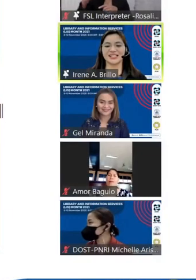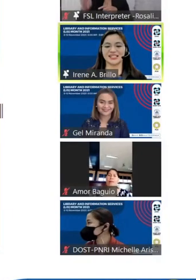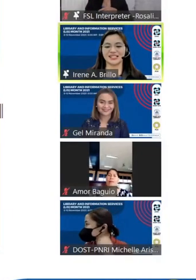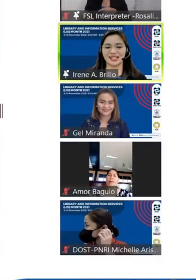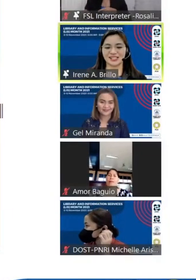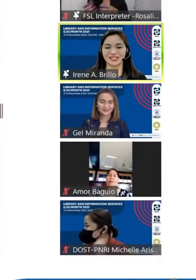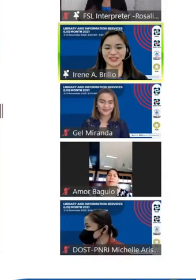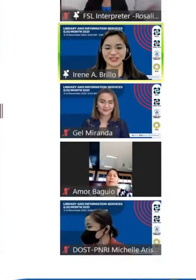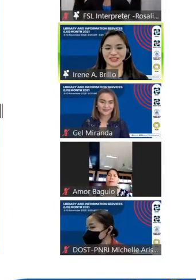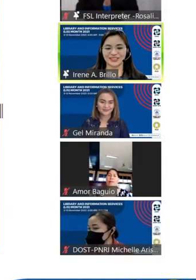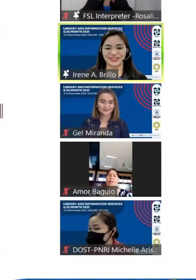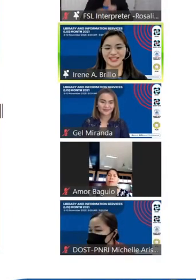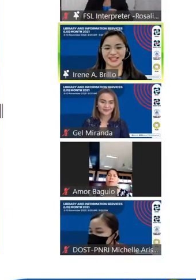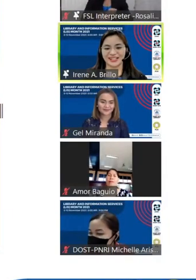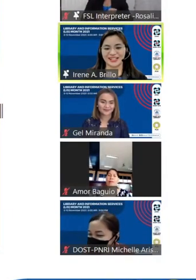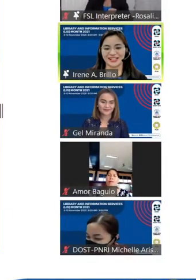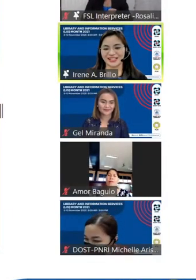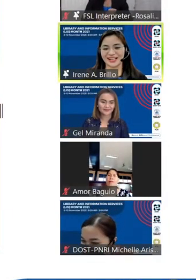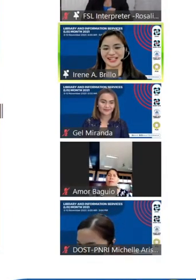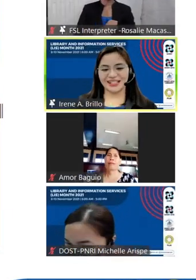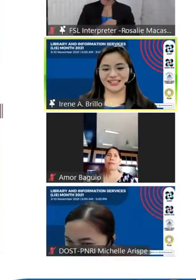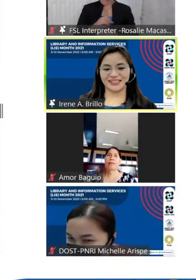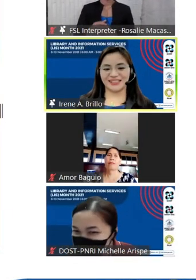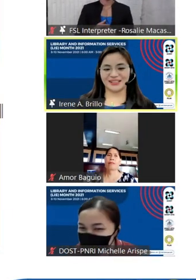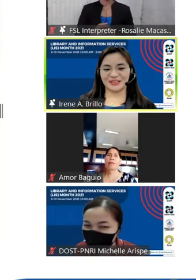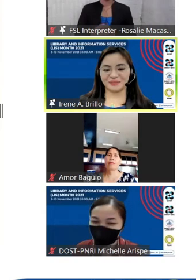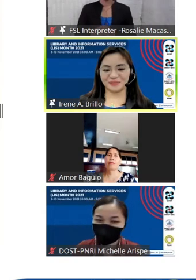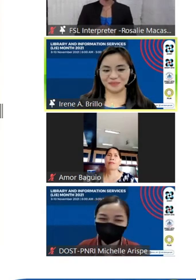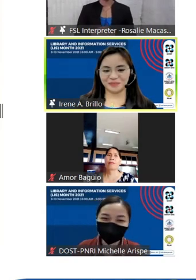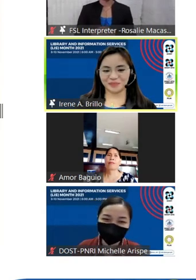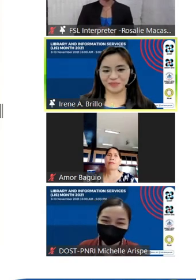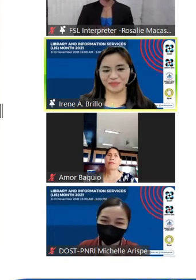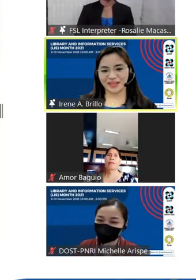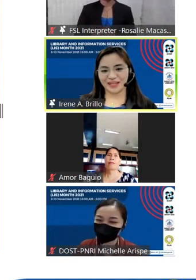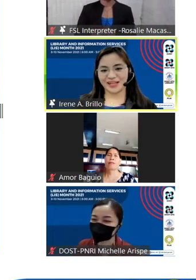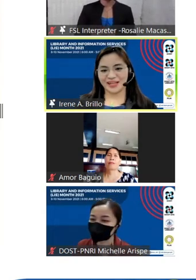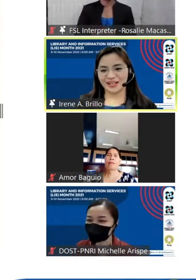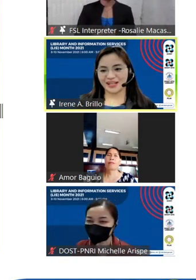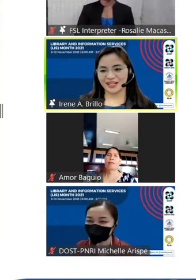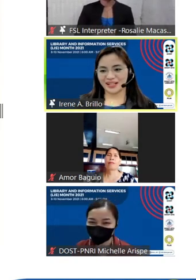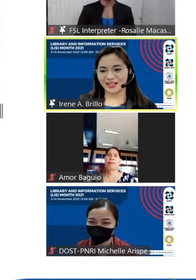Ating session. Ayan.